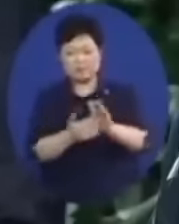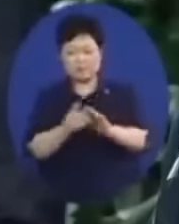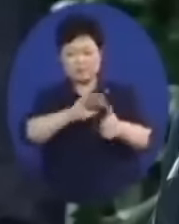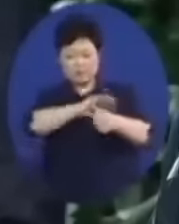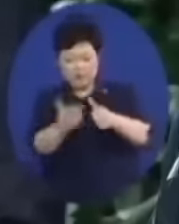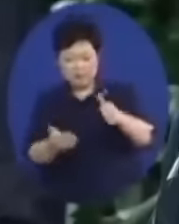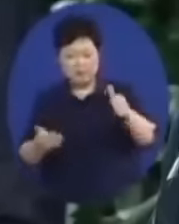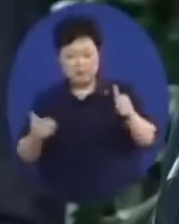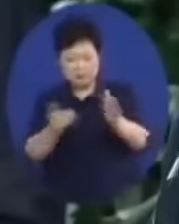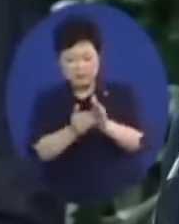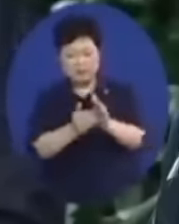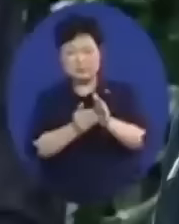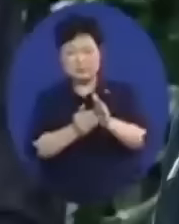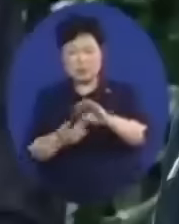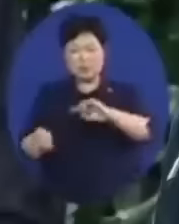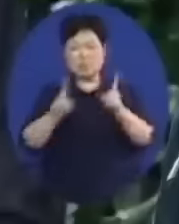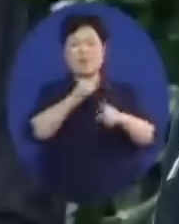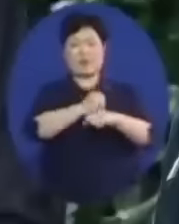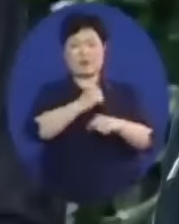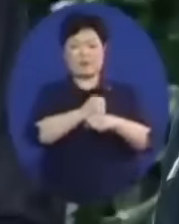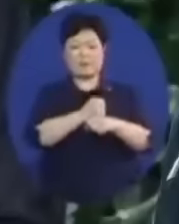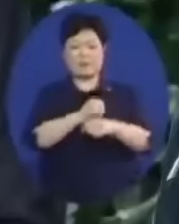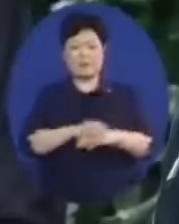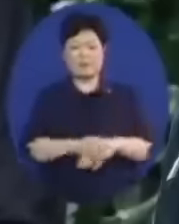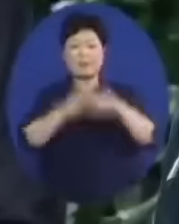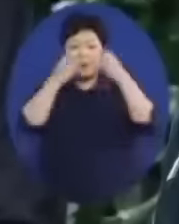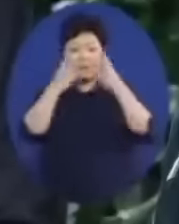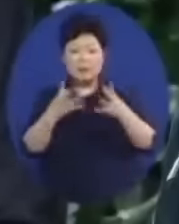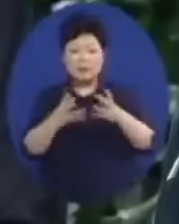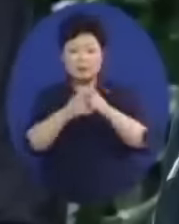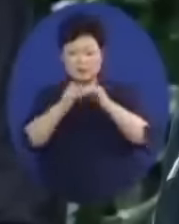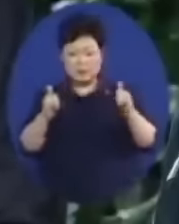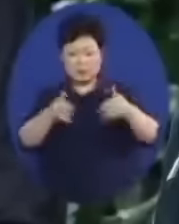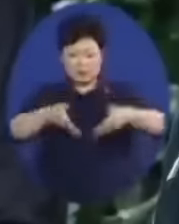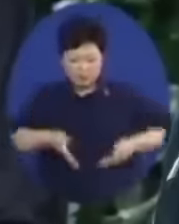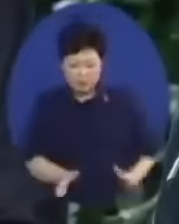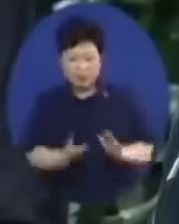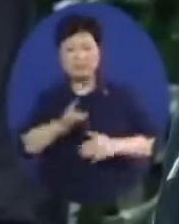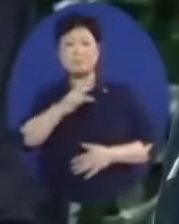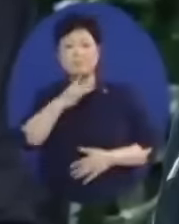장사 지내고 부활해서 새로운 피조물로 태어나야